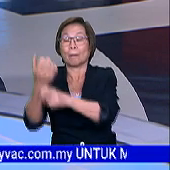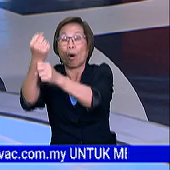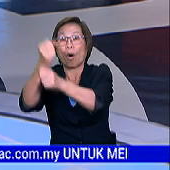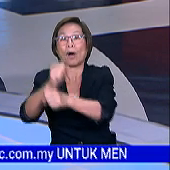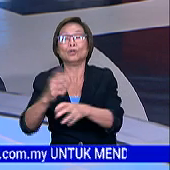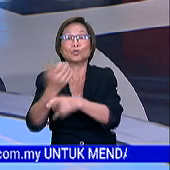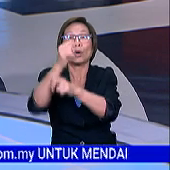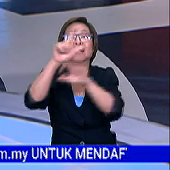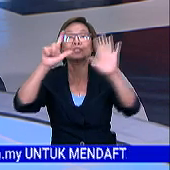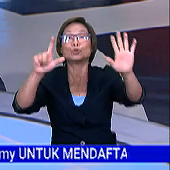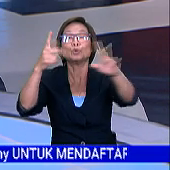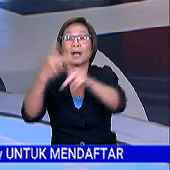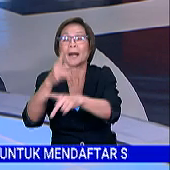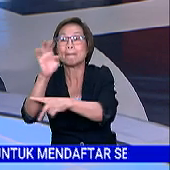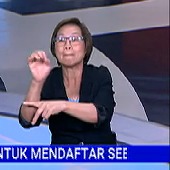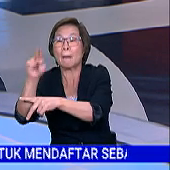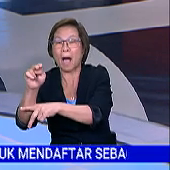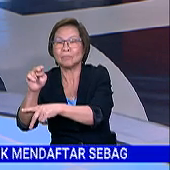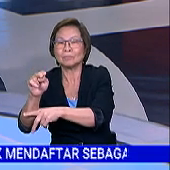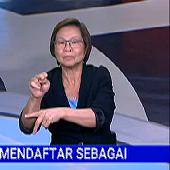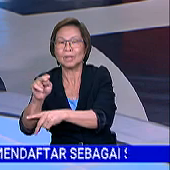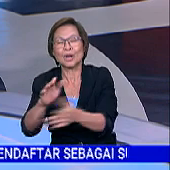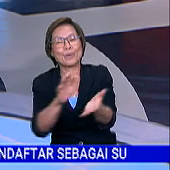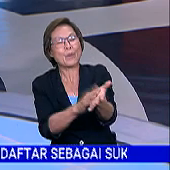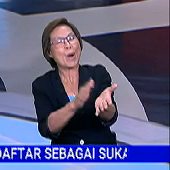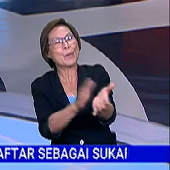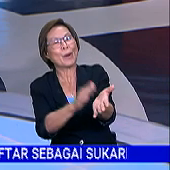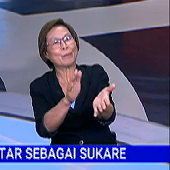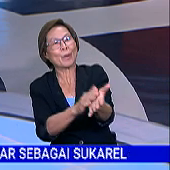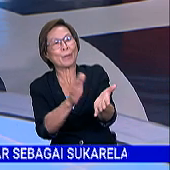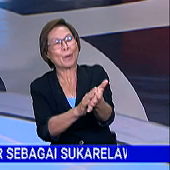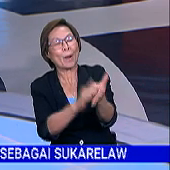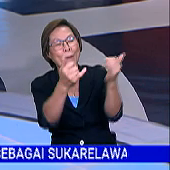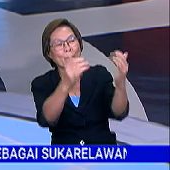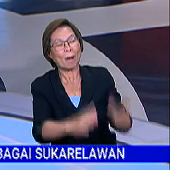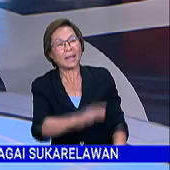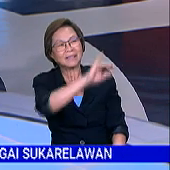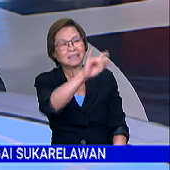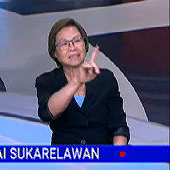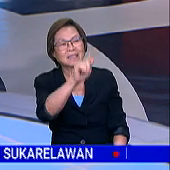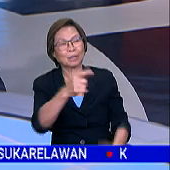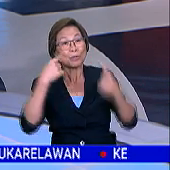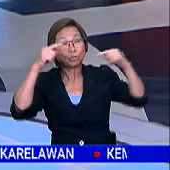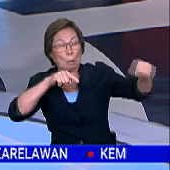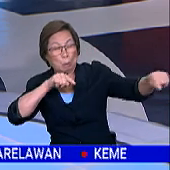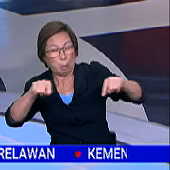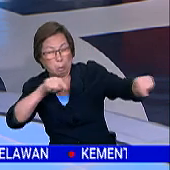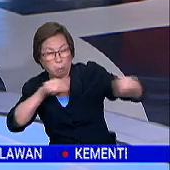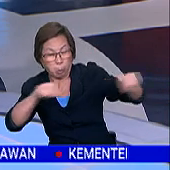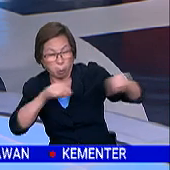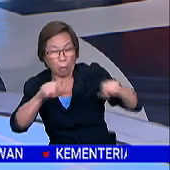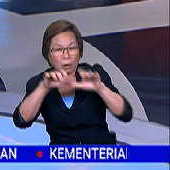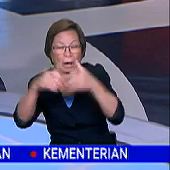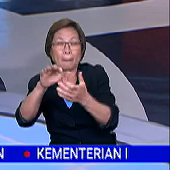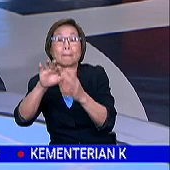Liga Super Benjamin Mora tetap melontarkan pujian terhadap aksi anak-anak buahnya yang berjaya memberi tentangan sengit kepada